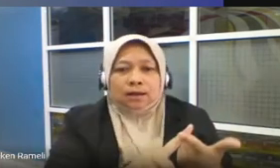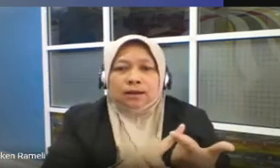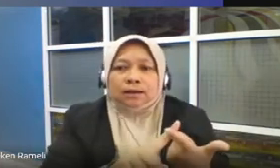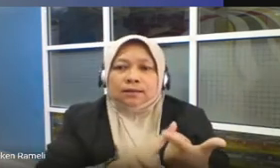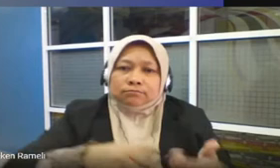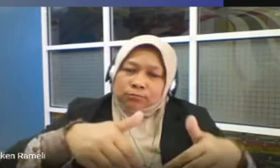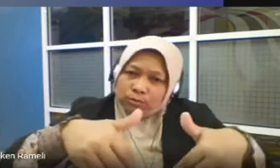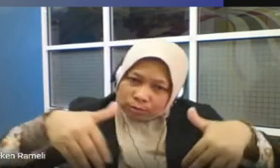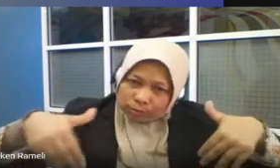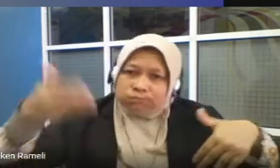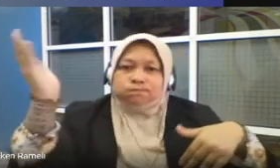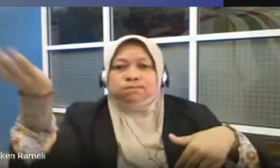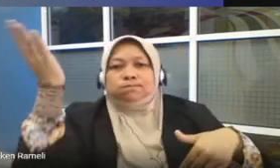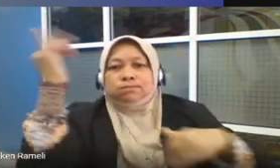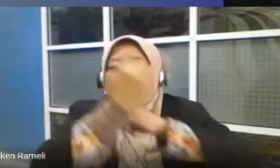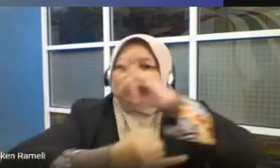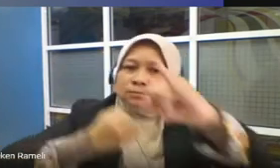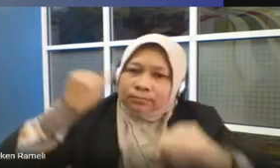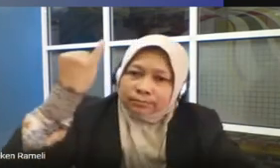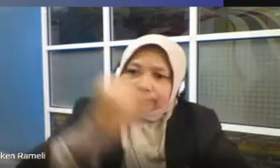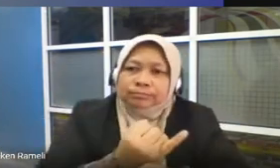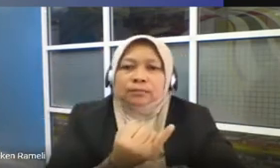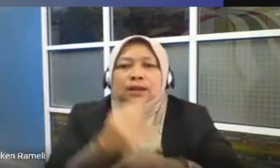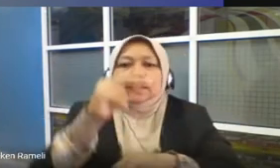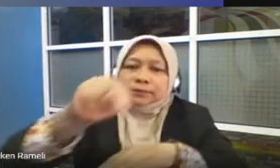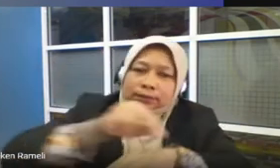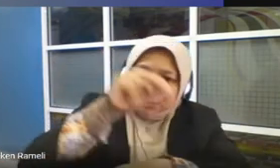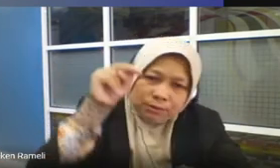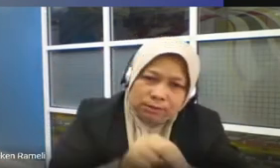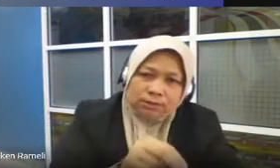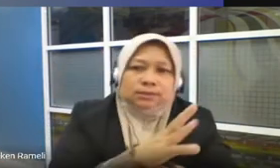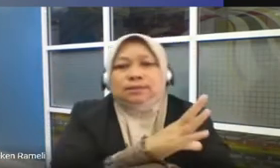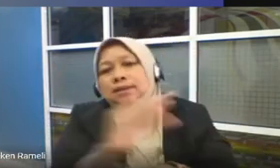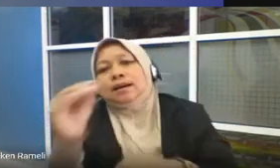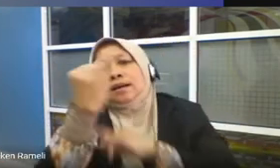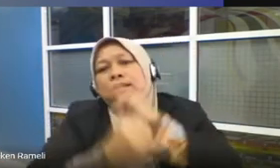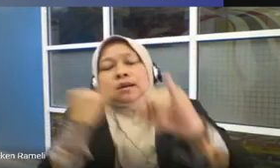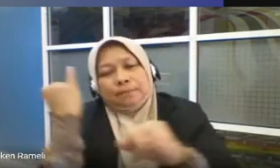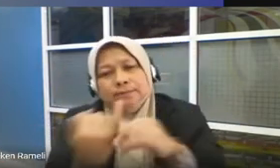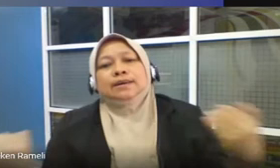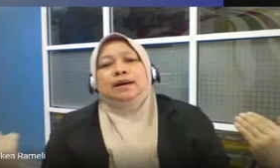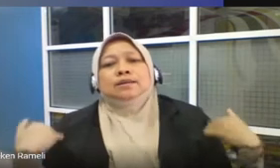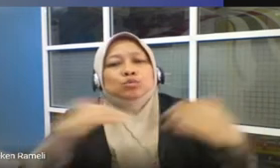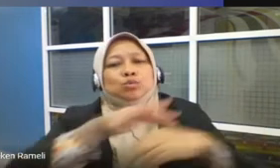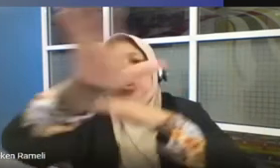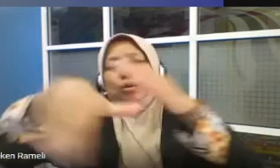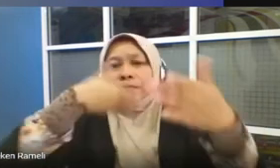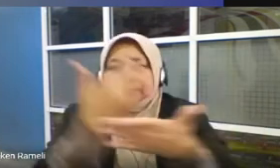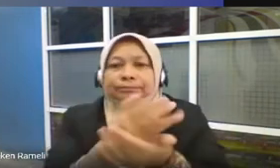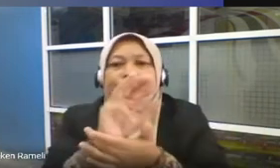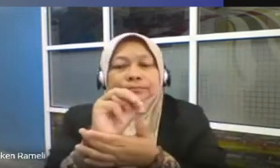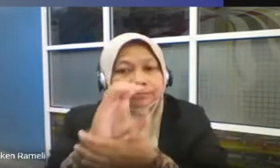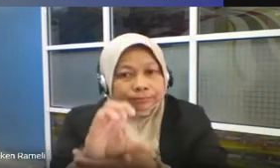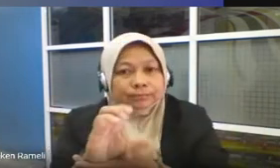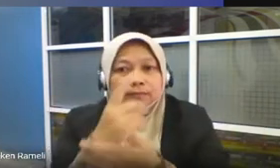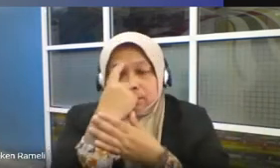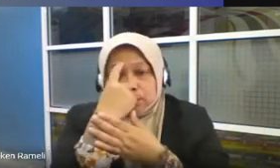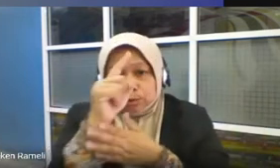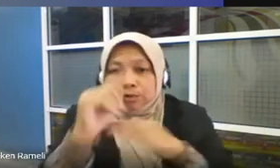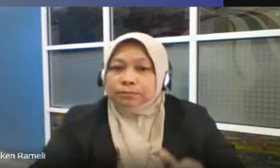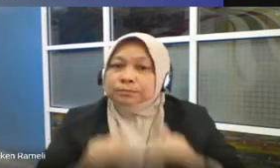conference antarabangsa, international, national, kebangsaan dan juga antarabangsa. dan juga pengacara untuk